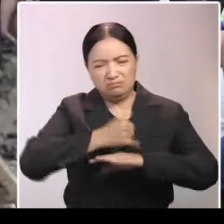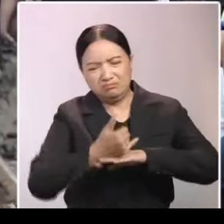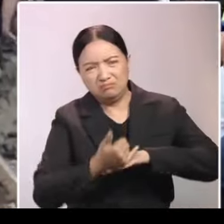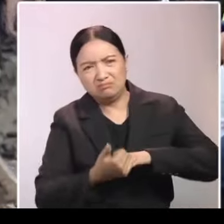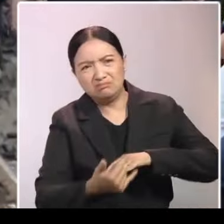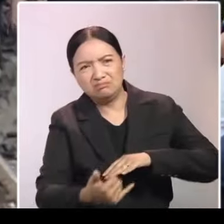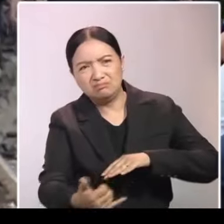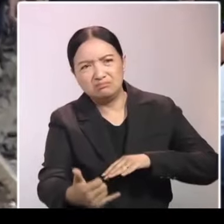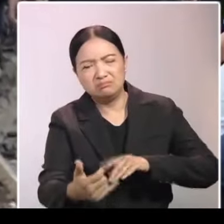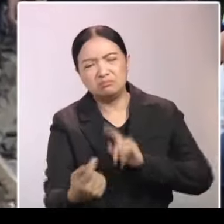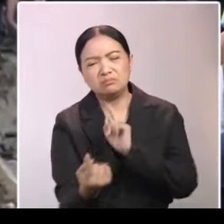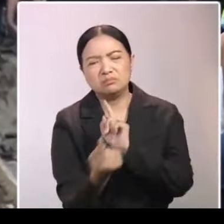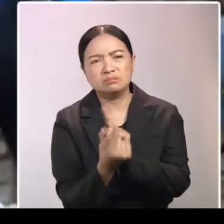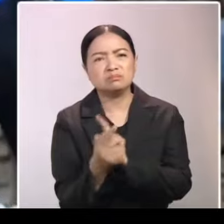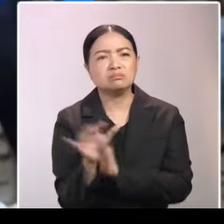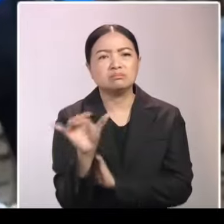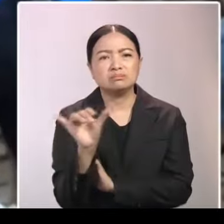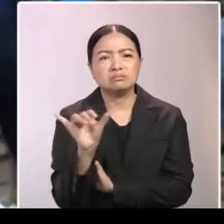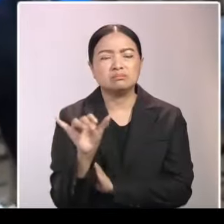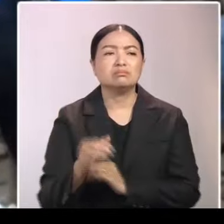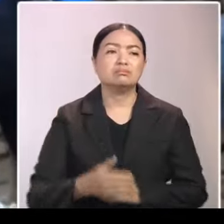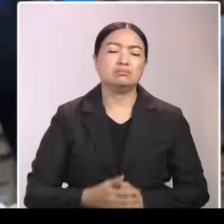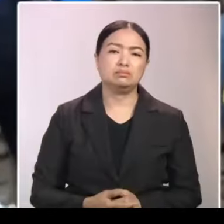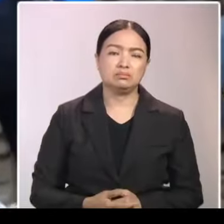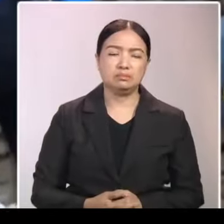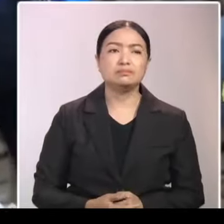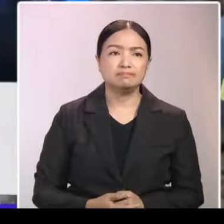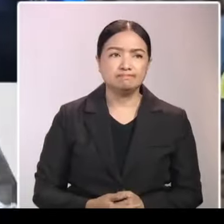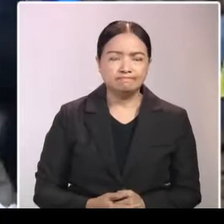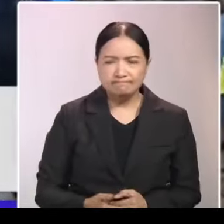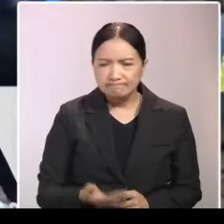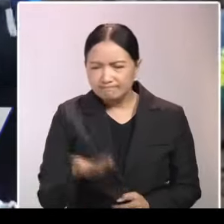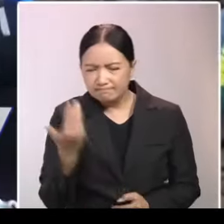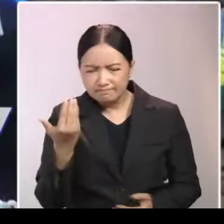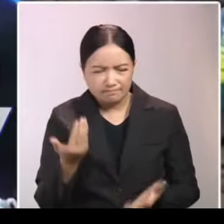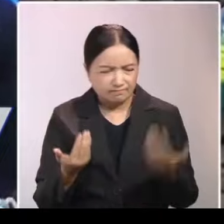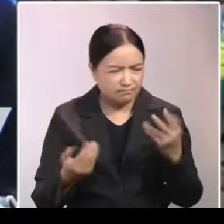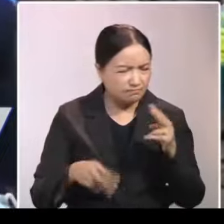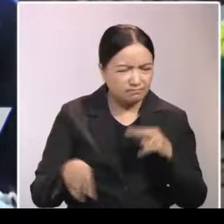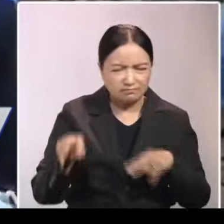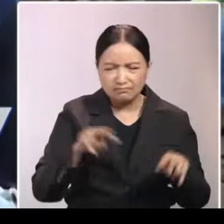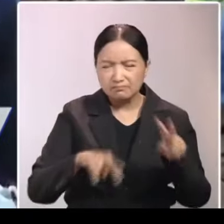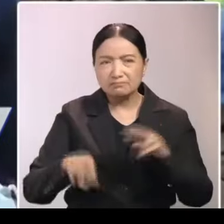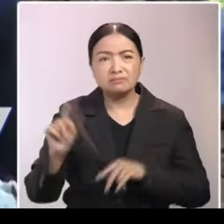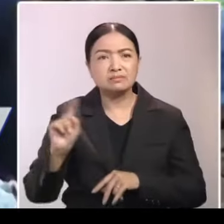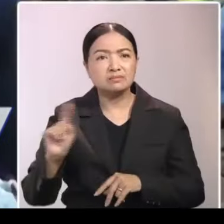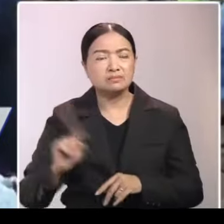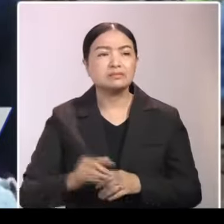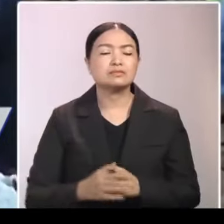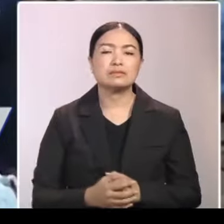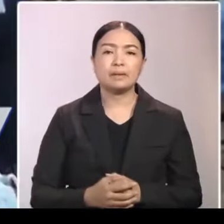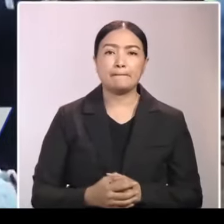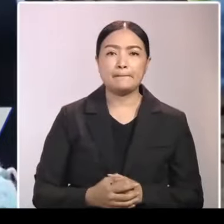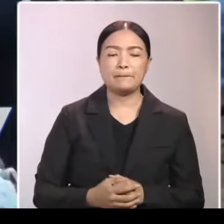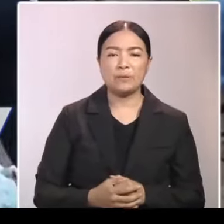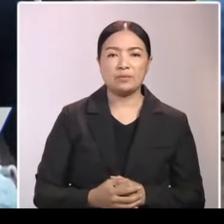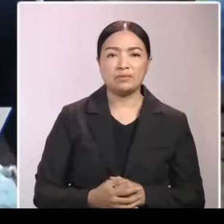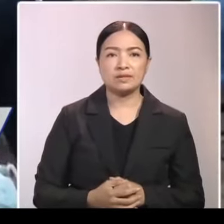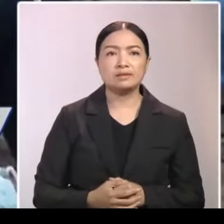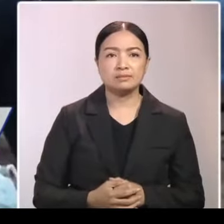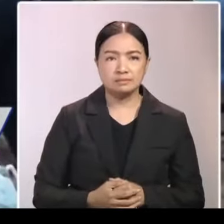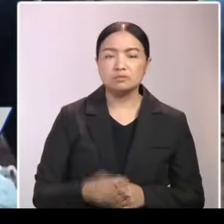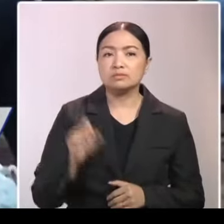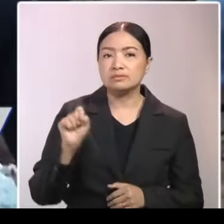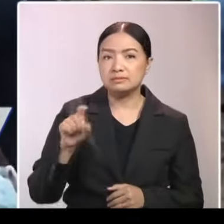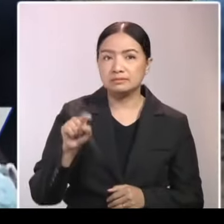ร่างยังไม่เจอตัวด้วยนะคะใช่ฮะเนี่ยครับแล้วเจ้าหน้าที่ก็พยายามค้นหาอย่างเต็มที่เลยนะเพราะว่าเจ้าหน้าที่เขาก็ต้อง